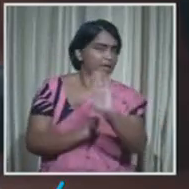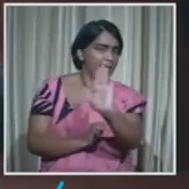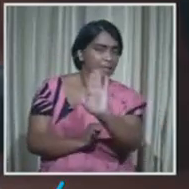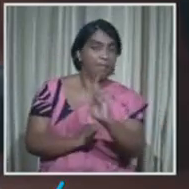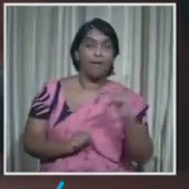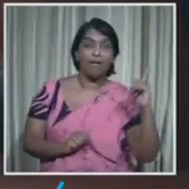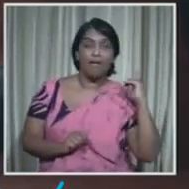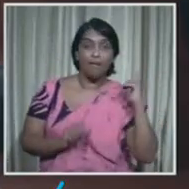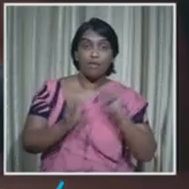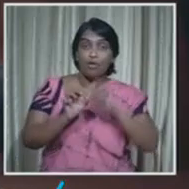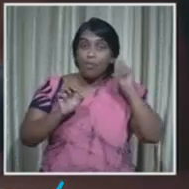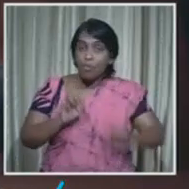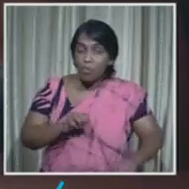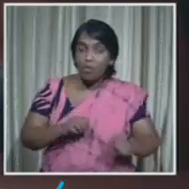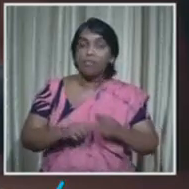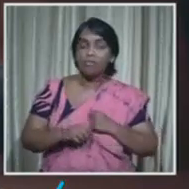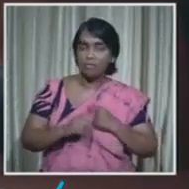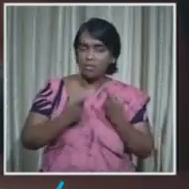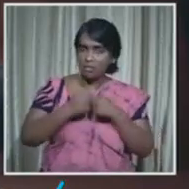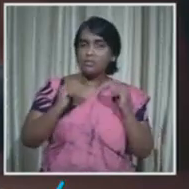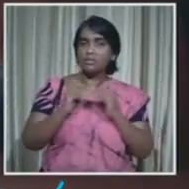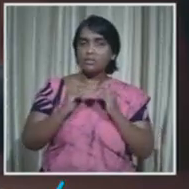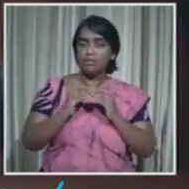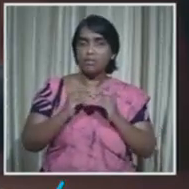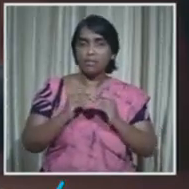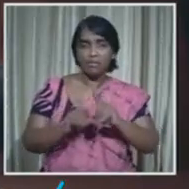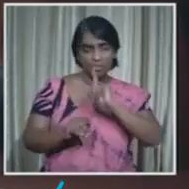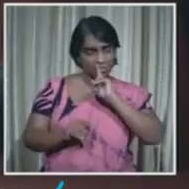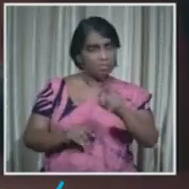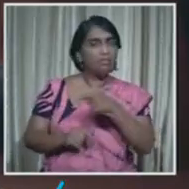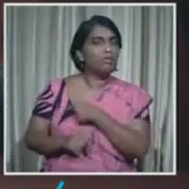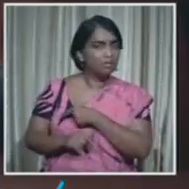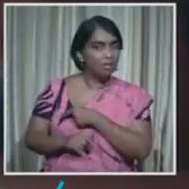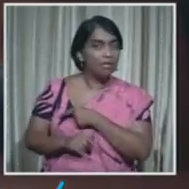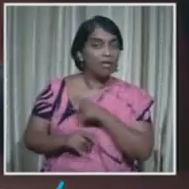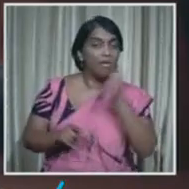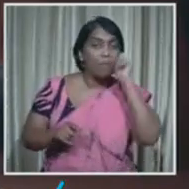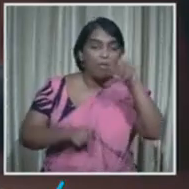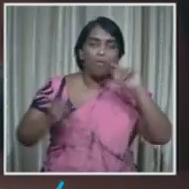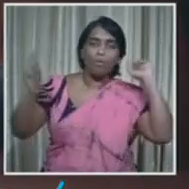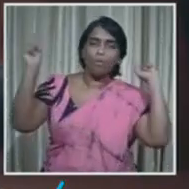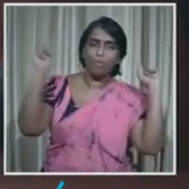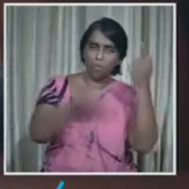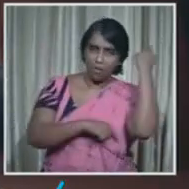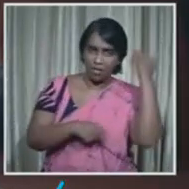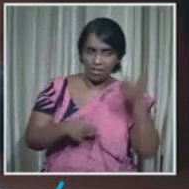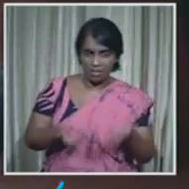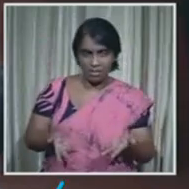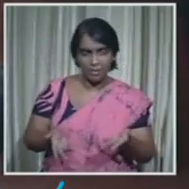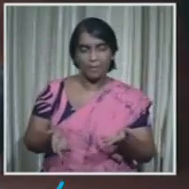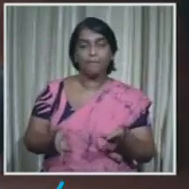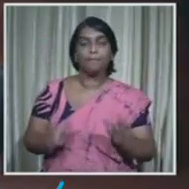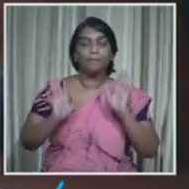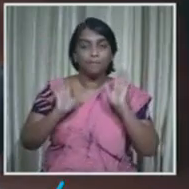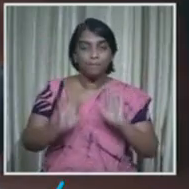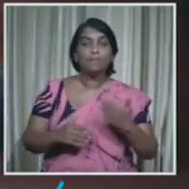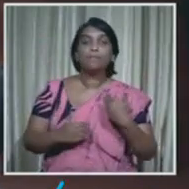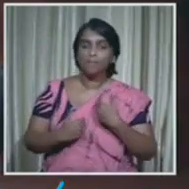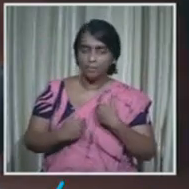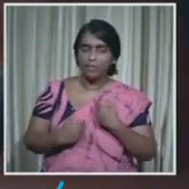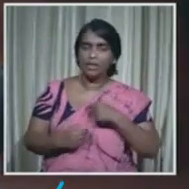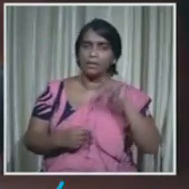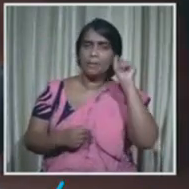ආරක්ෂක මණ්ඩලයට සමාන ආරක්ෂක රැස්වීමද කියන්නේ අන්නේ එවන් ගාඩ් පැනලා ගියා ඊට පස්සේ කරු කතානායකතුමනි මා ඒ නිසා